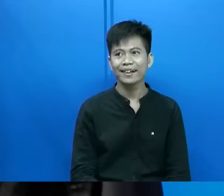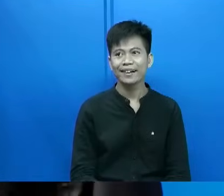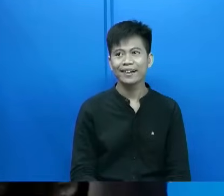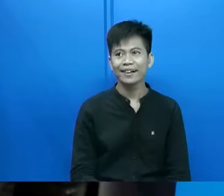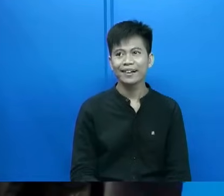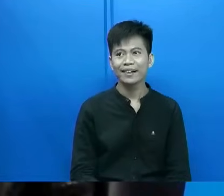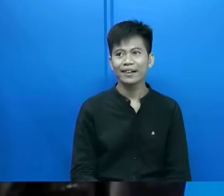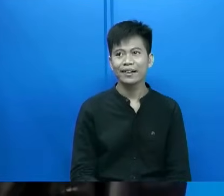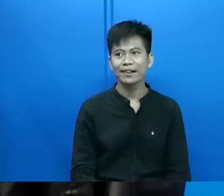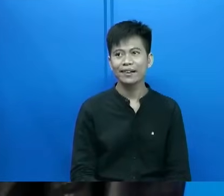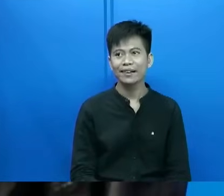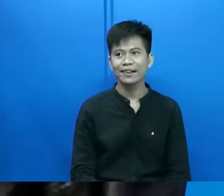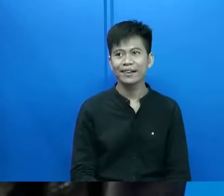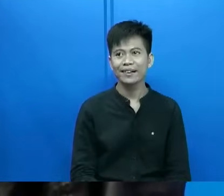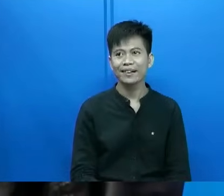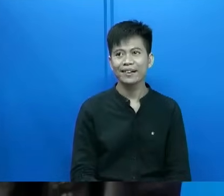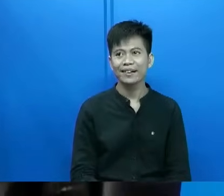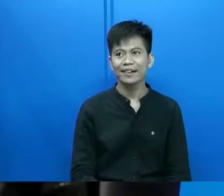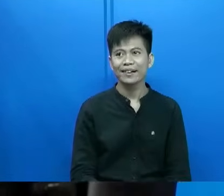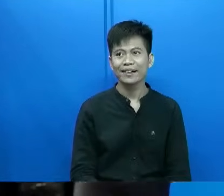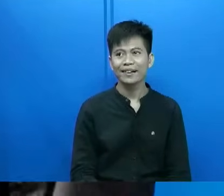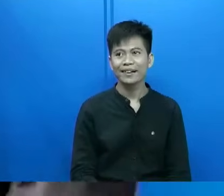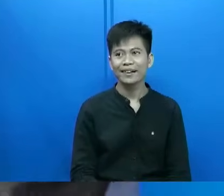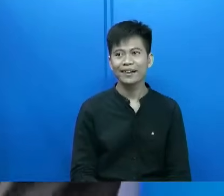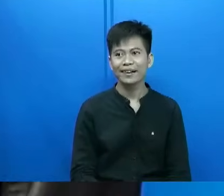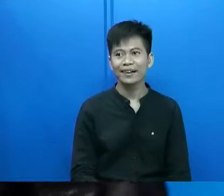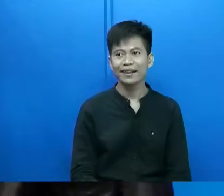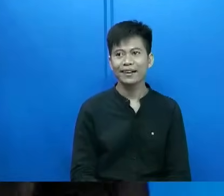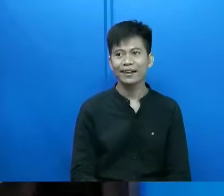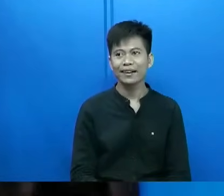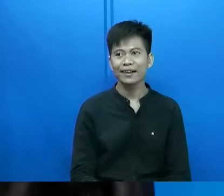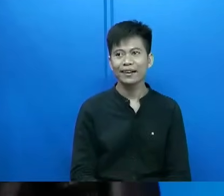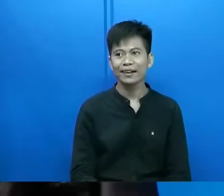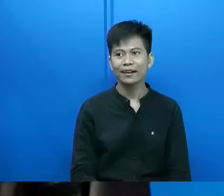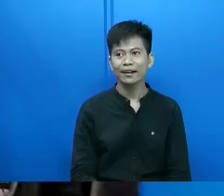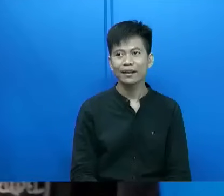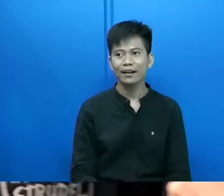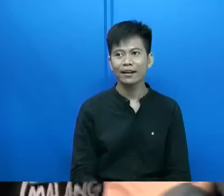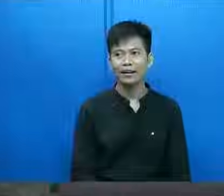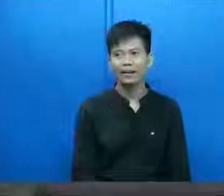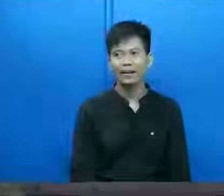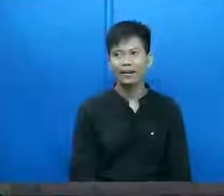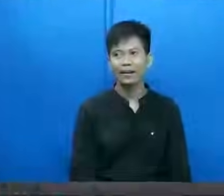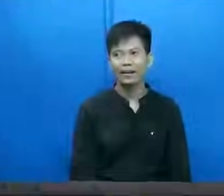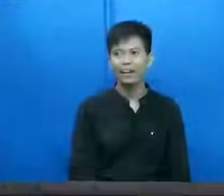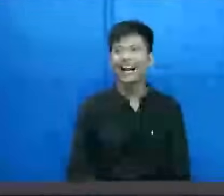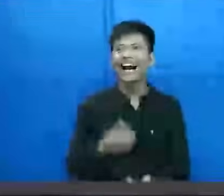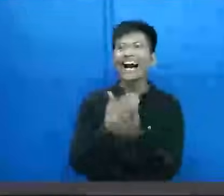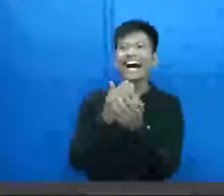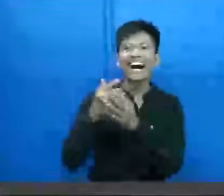Terus. Wa kawaib atroba. Terus. Wa ka'san dihaqo. Baik, semoga dapat pahala di sisi Allah Subhanahu wa